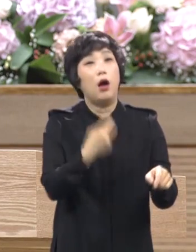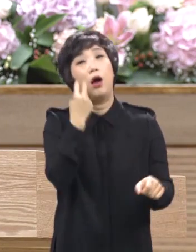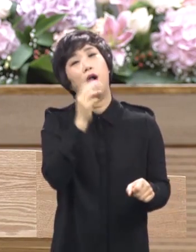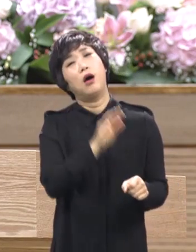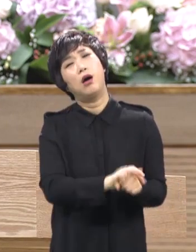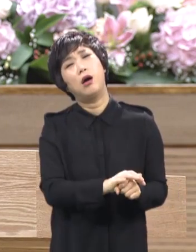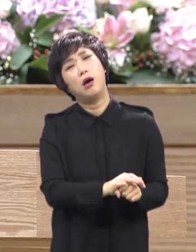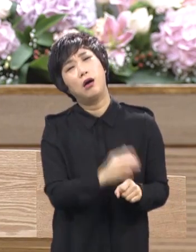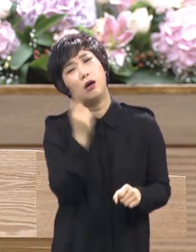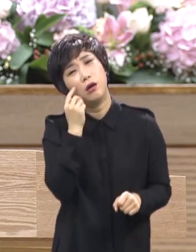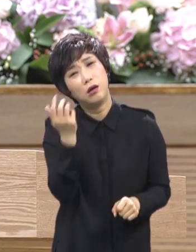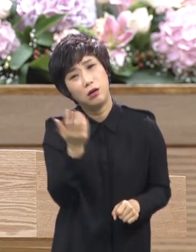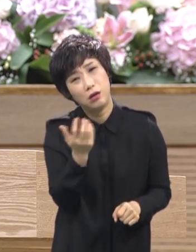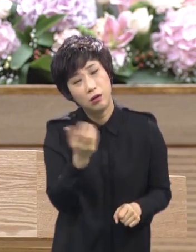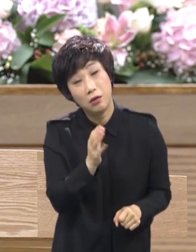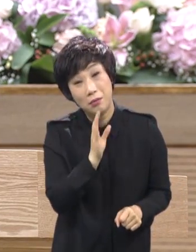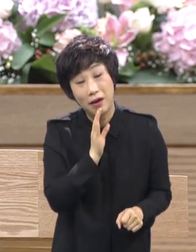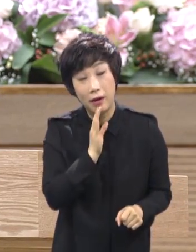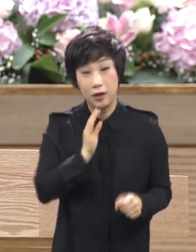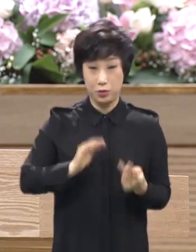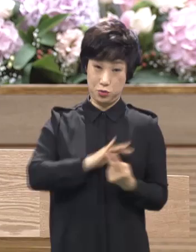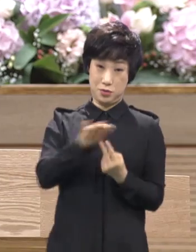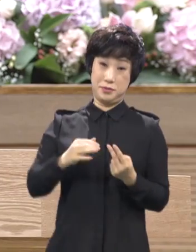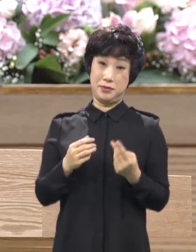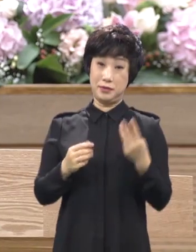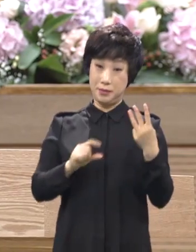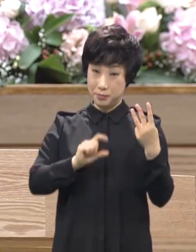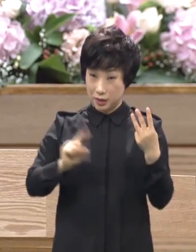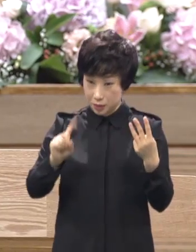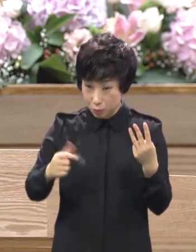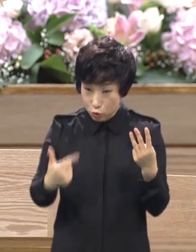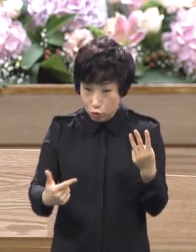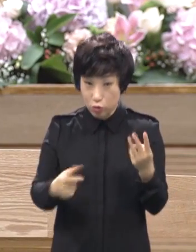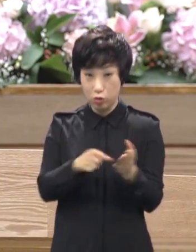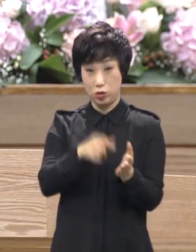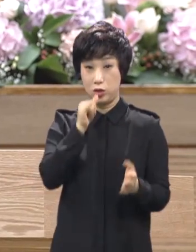거야. 요한복음 3장 16절은